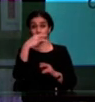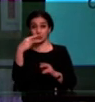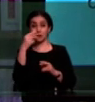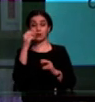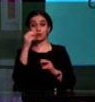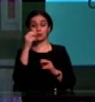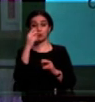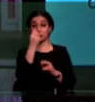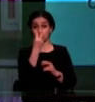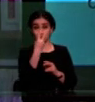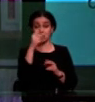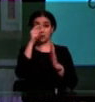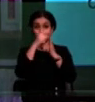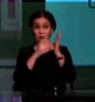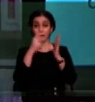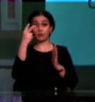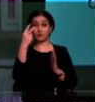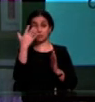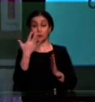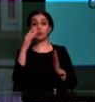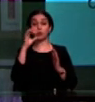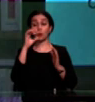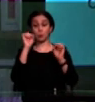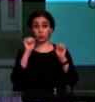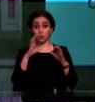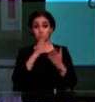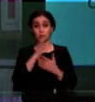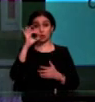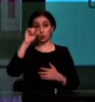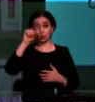12/25 или 12/25. Получается вероятность